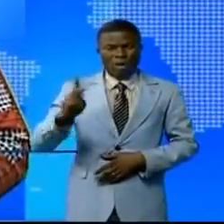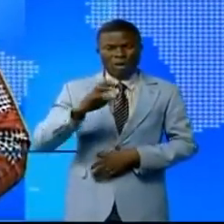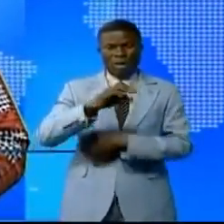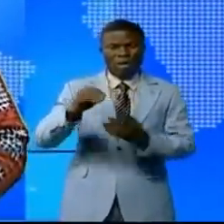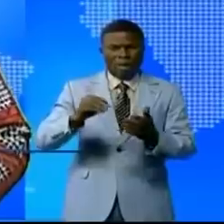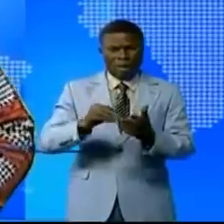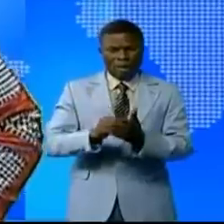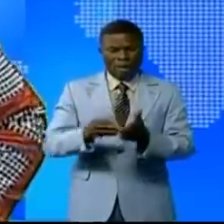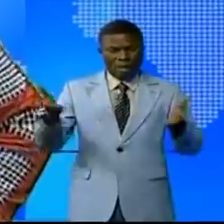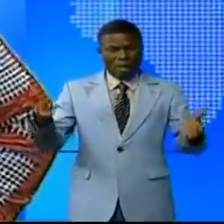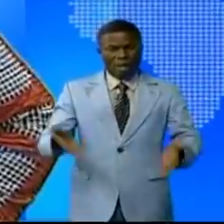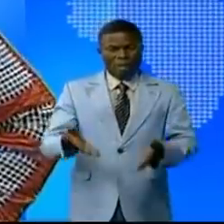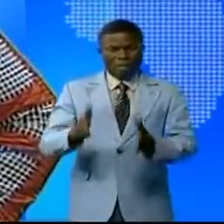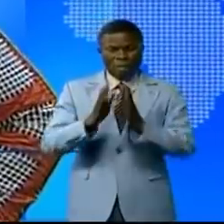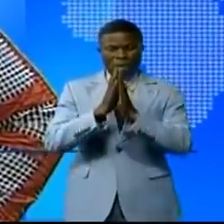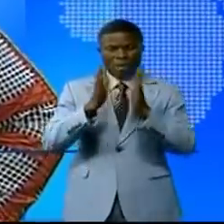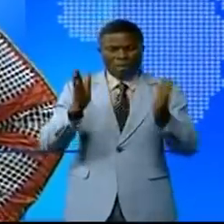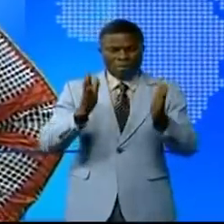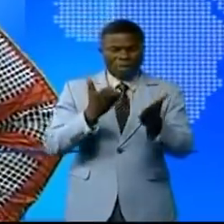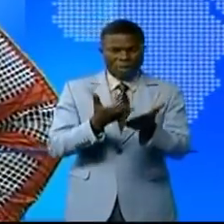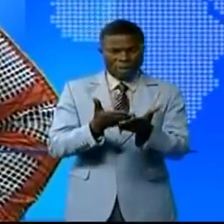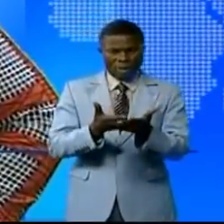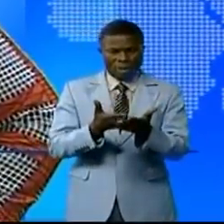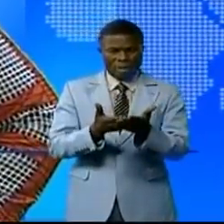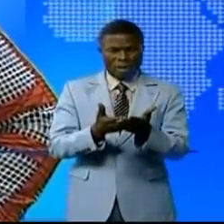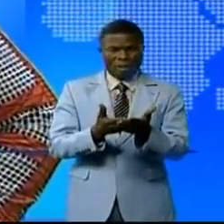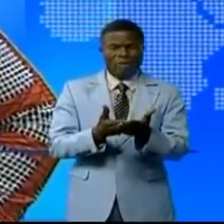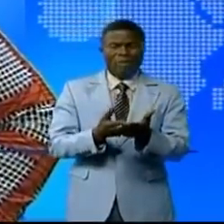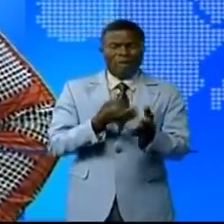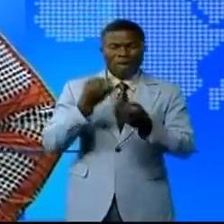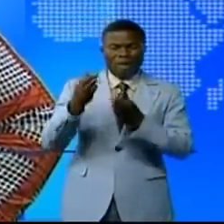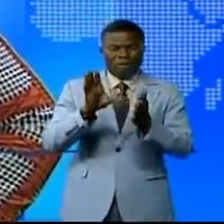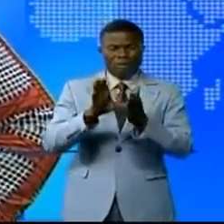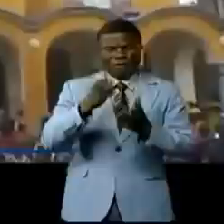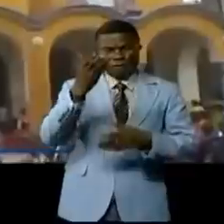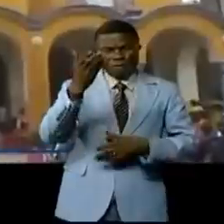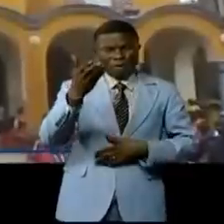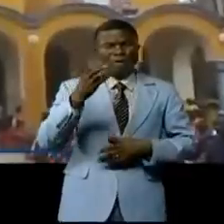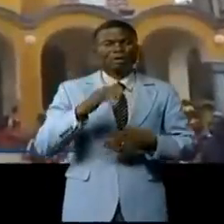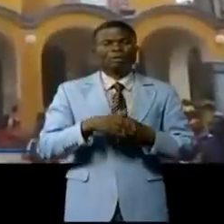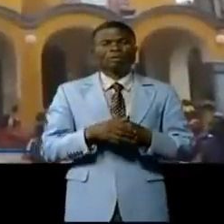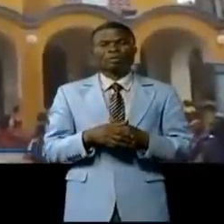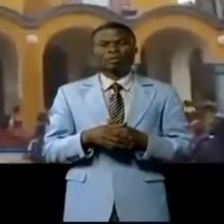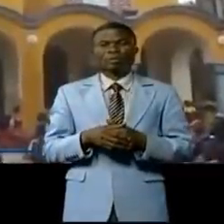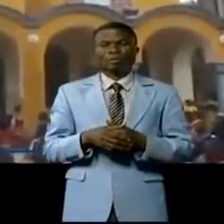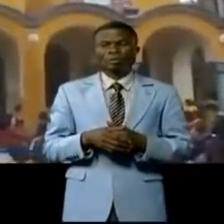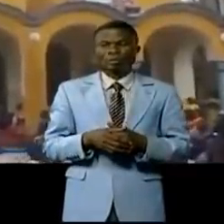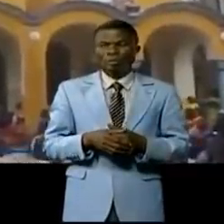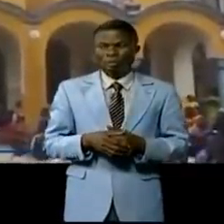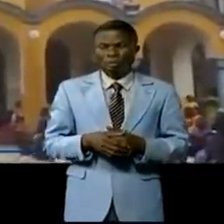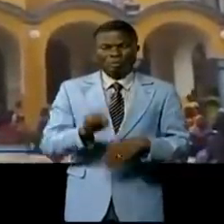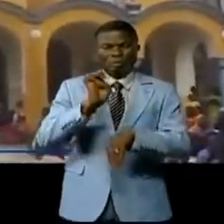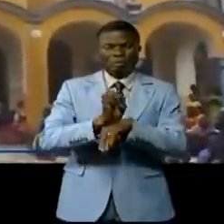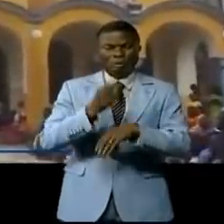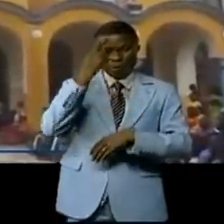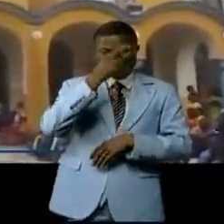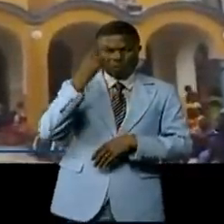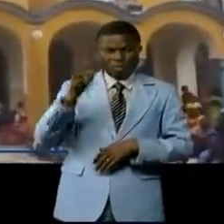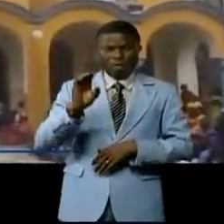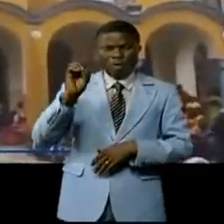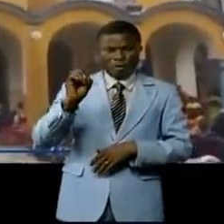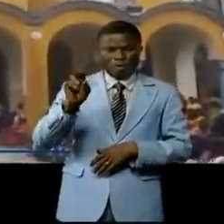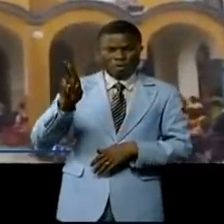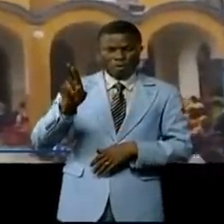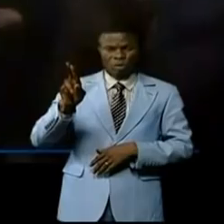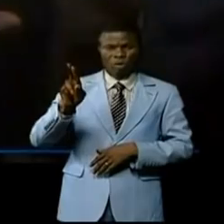a assisté à cette cérémonie des précisions dans ce reportage. Le Saint-André de l'église catholique orthodoxe